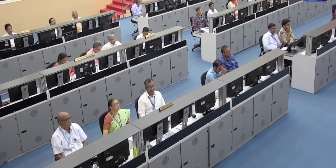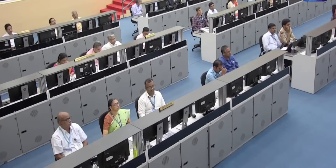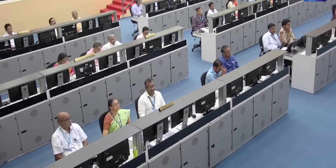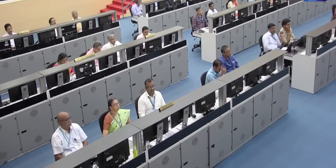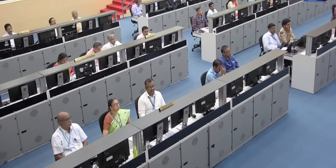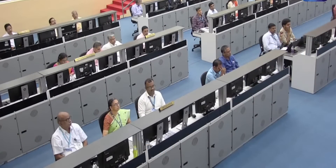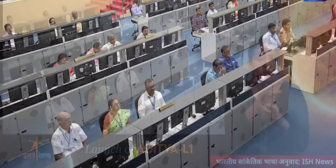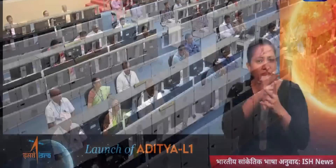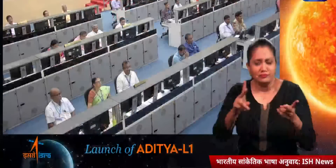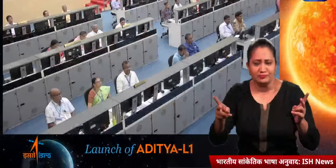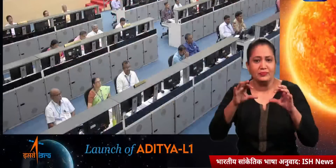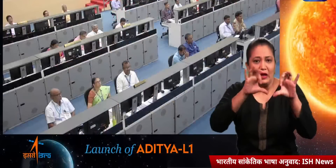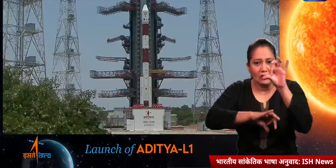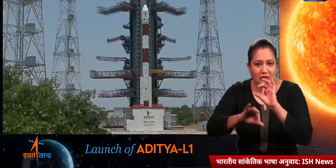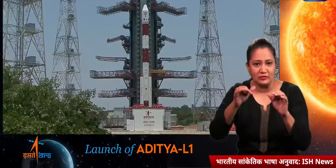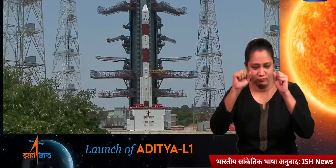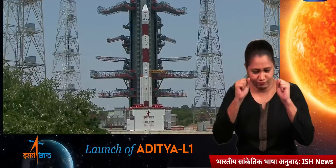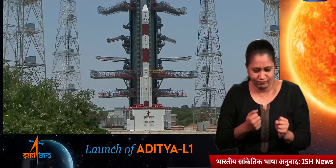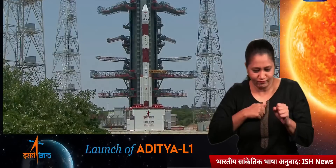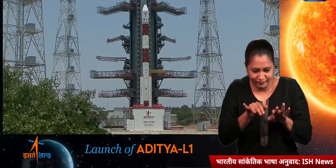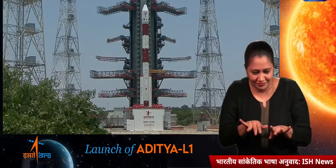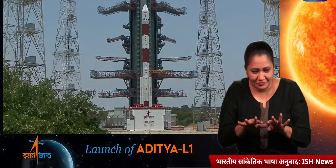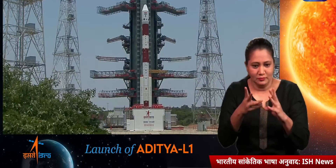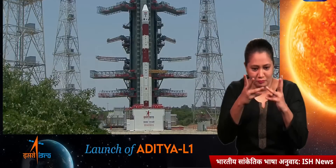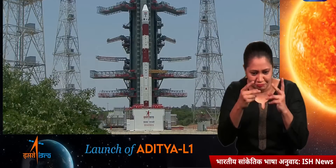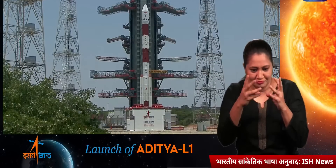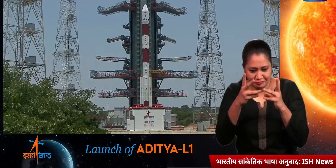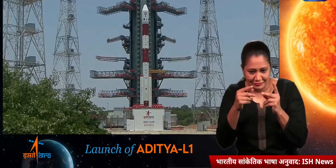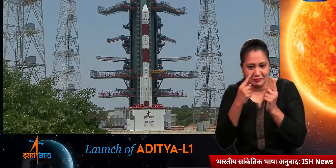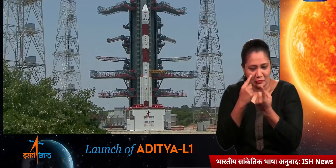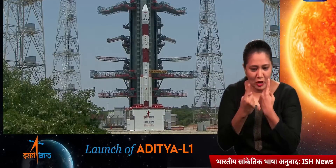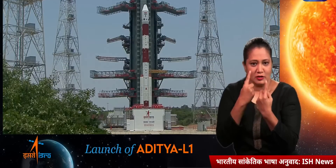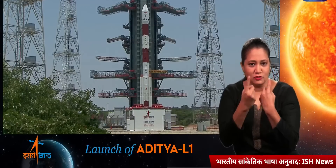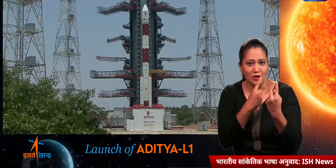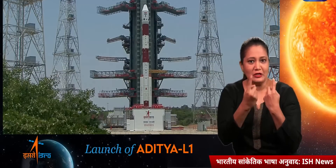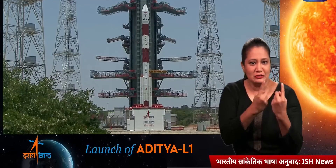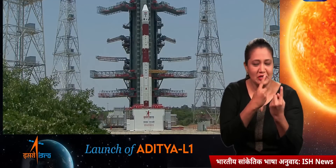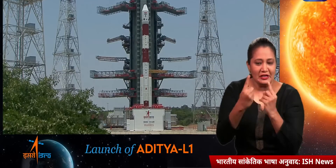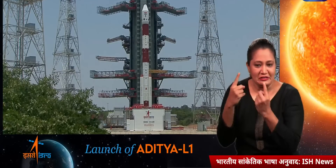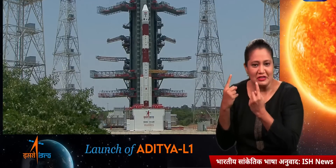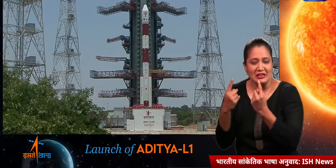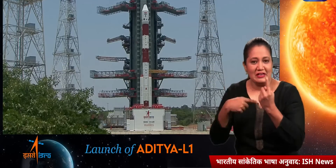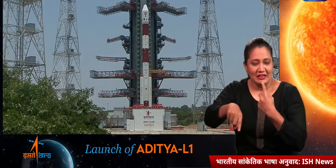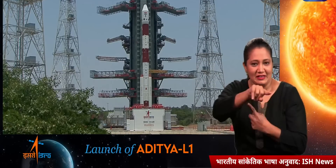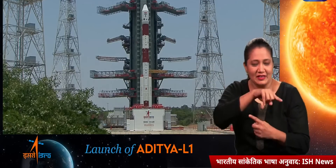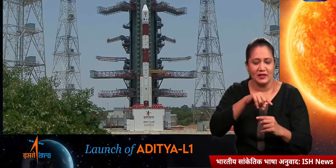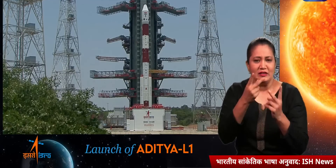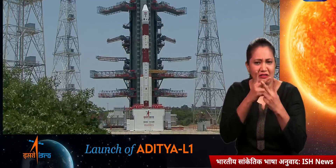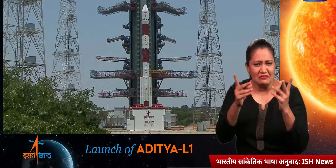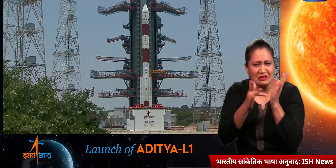सभी वैज्ञानिक अपने कंसोल पर आंकड़े देखते हुए सभी तंत्र सामान्य निष्पादन कर रहे